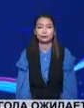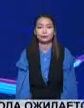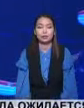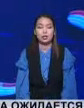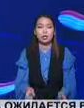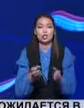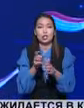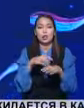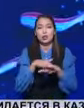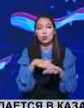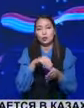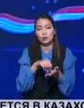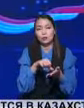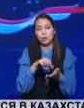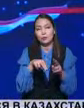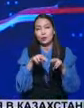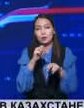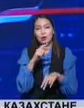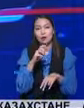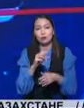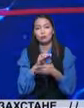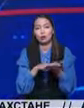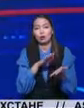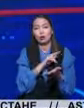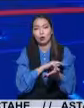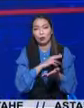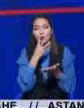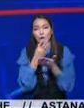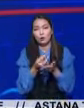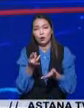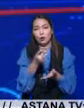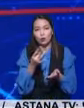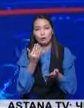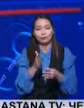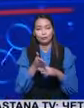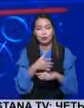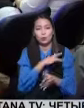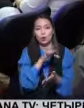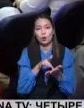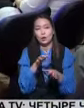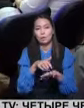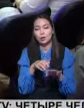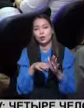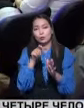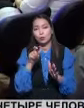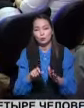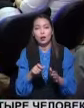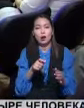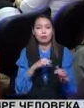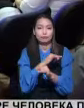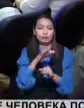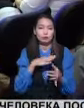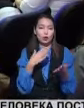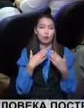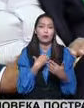Члены Народного штаба по строительству АЭС продолжают свою работу в регионах. На этот раз они посетили город Кокшетау. Депутаты и эксперты обсудили возможности